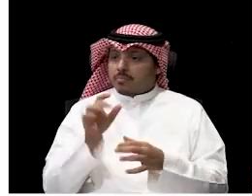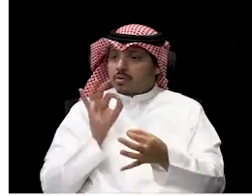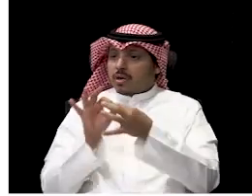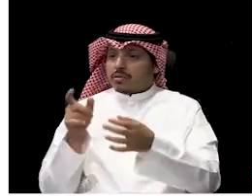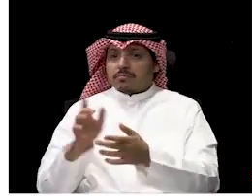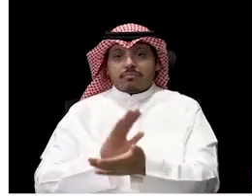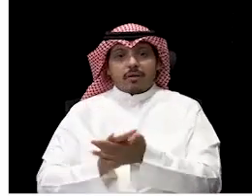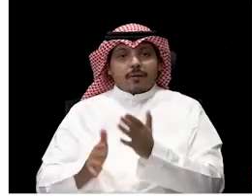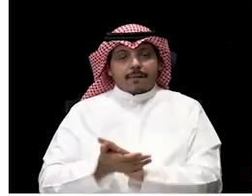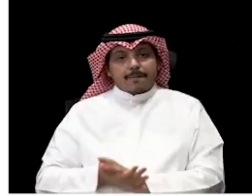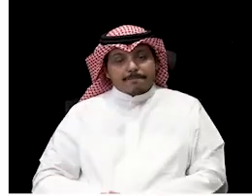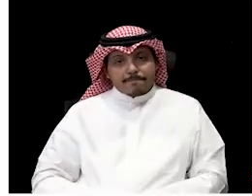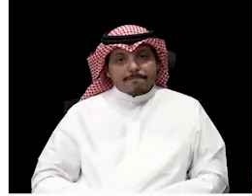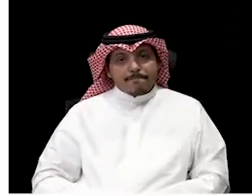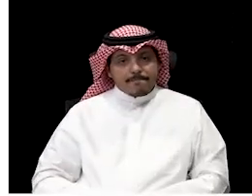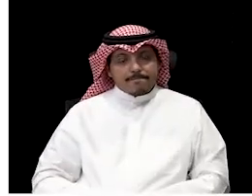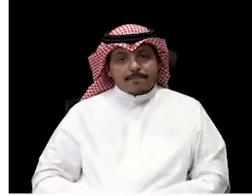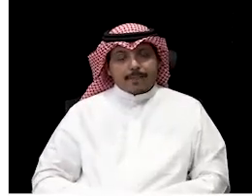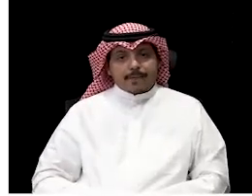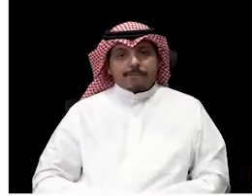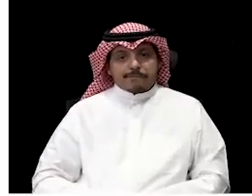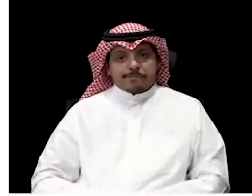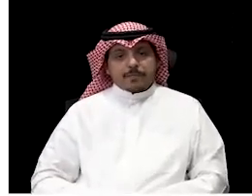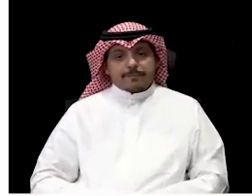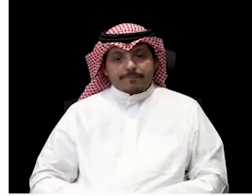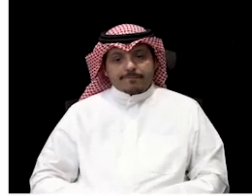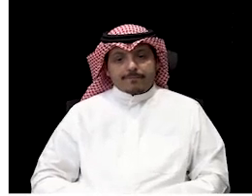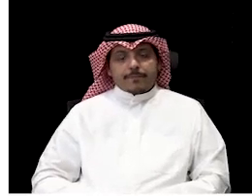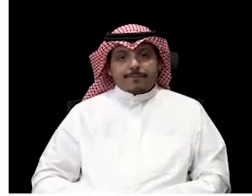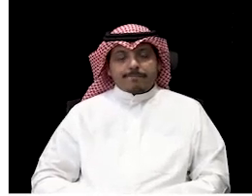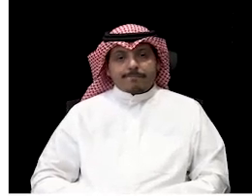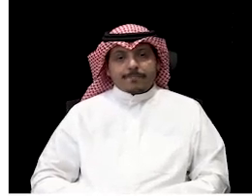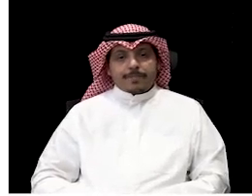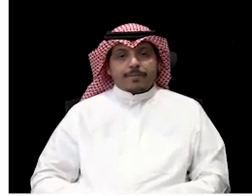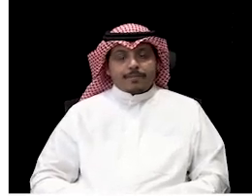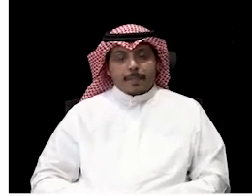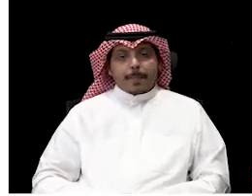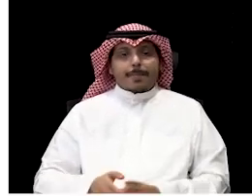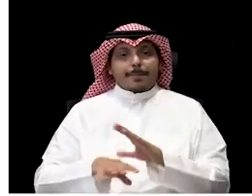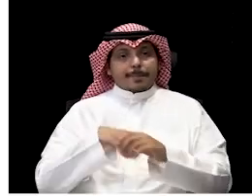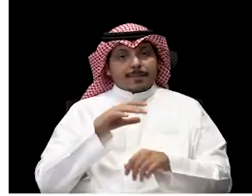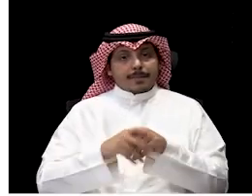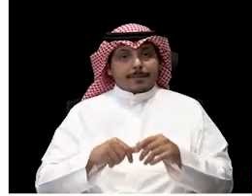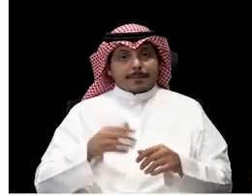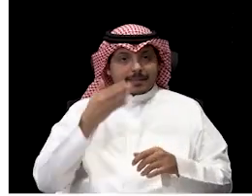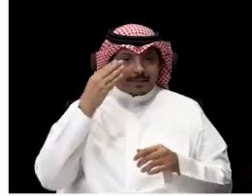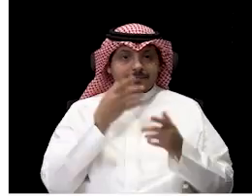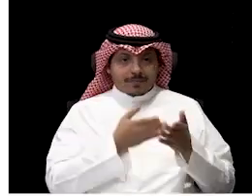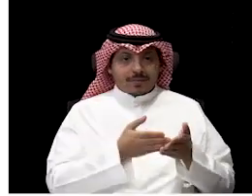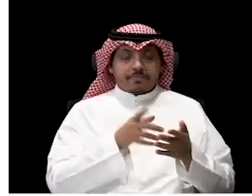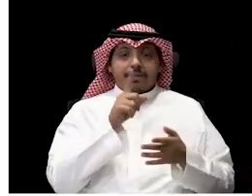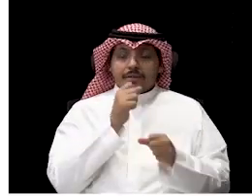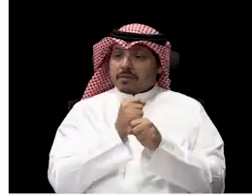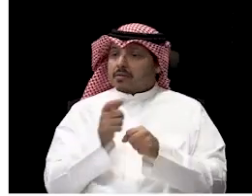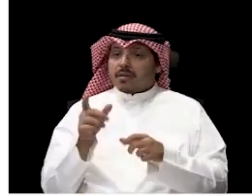مناسب له، يناسب مهاراته. إذن تتوافر المهارات ولا يوجد